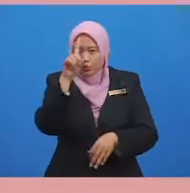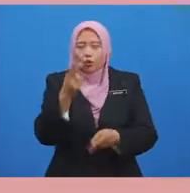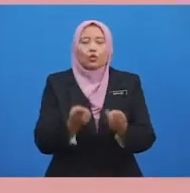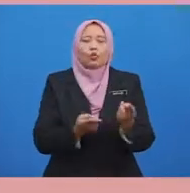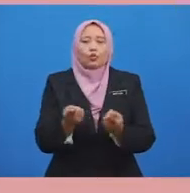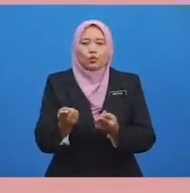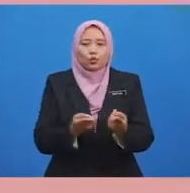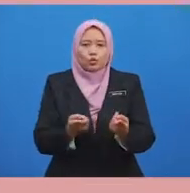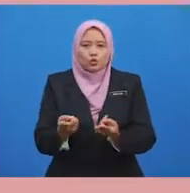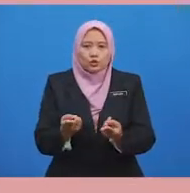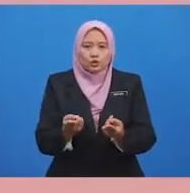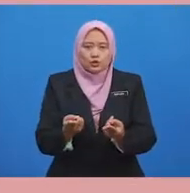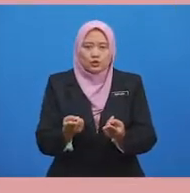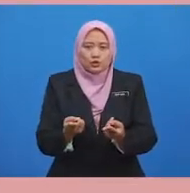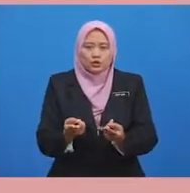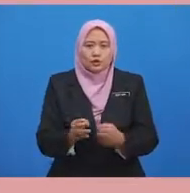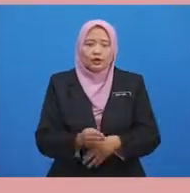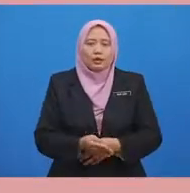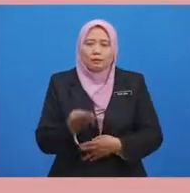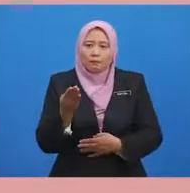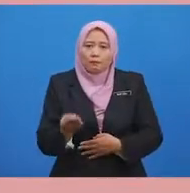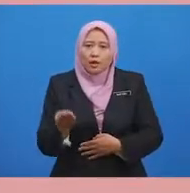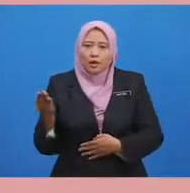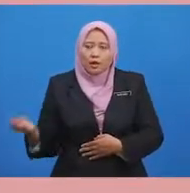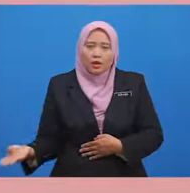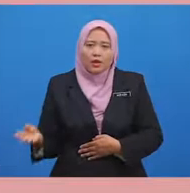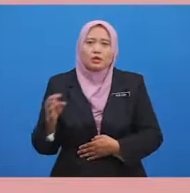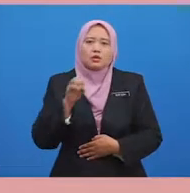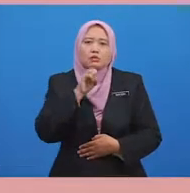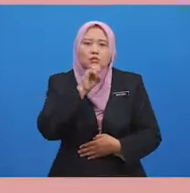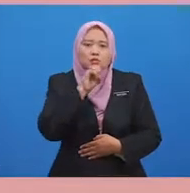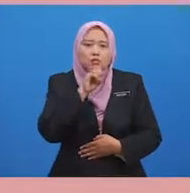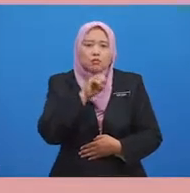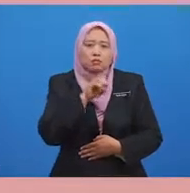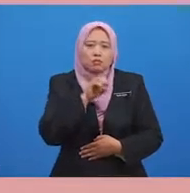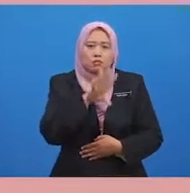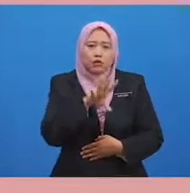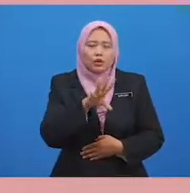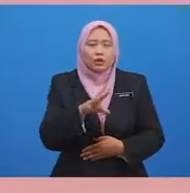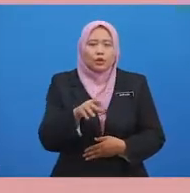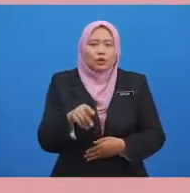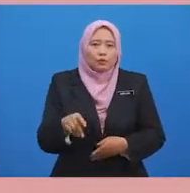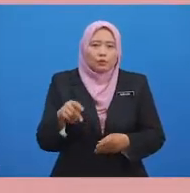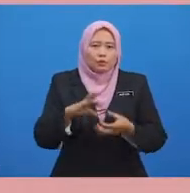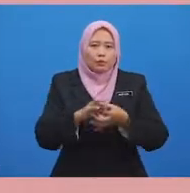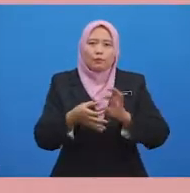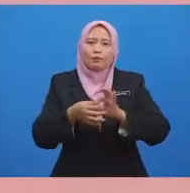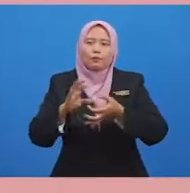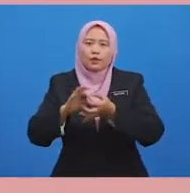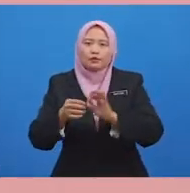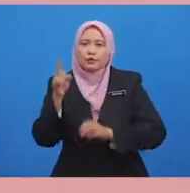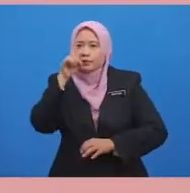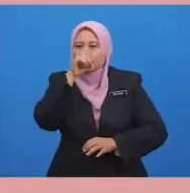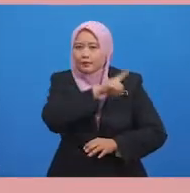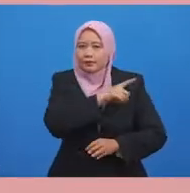menguruskan sisa pembuangan polimer sintetik dengan cara yang